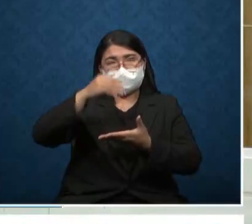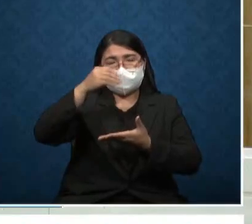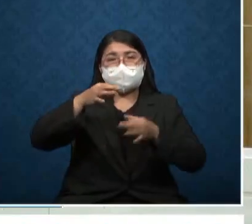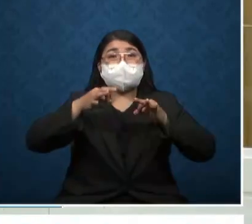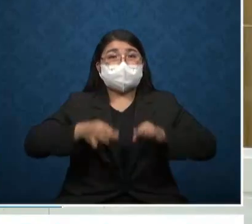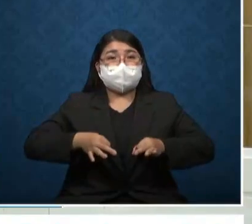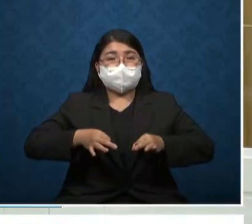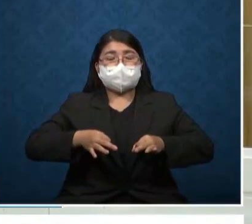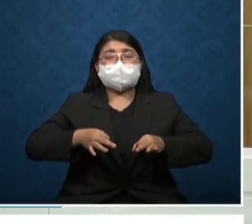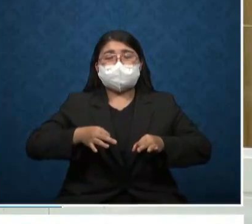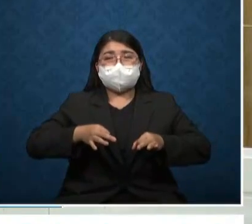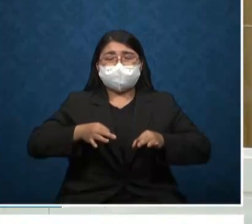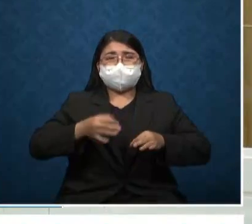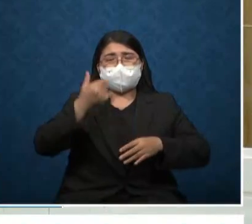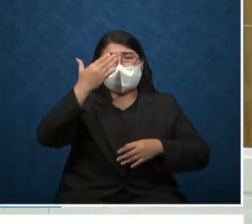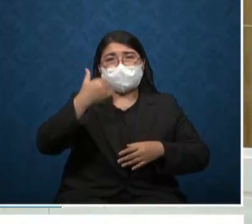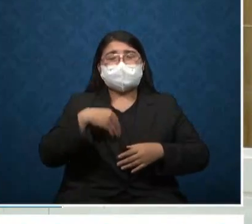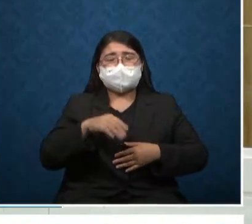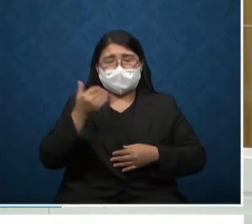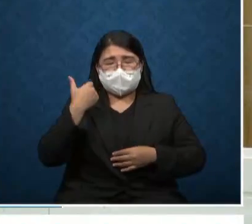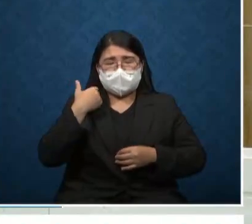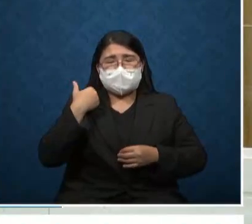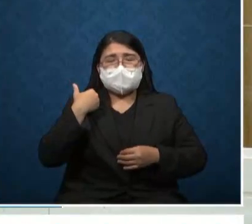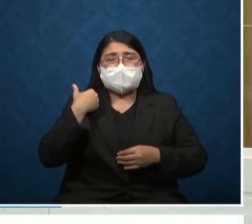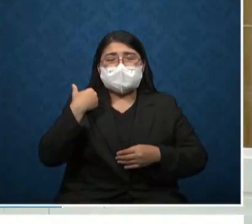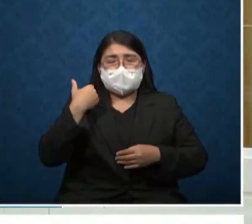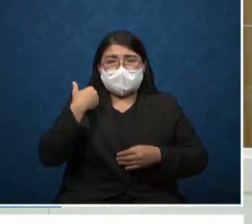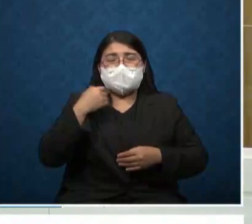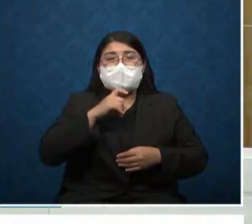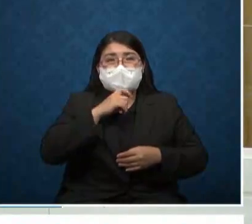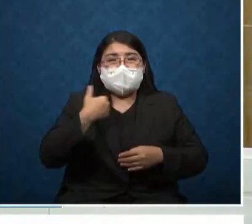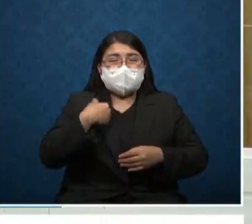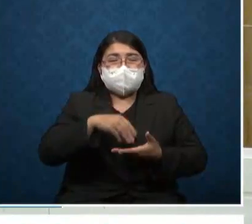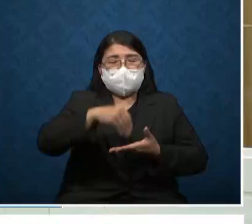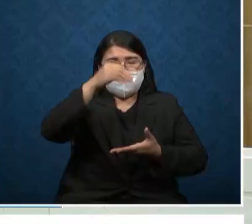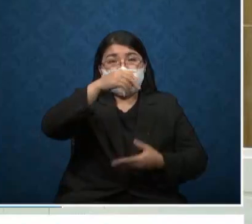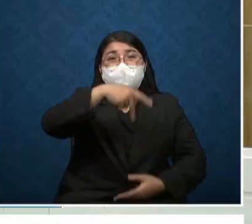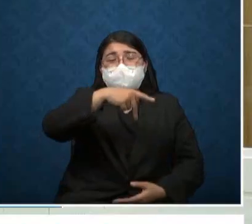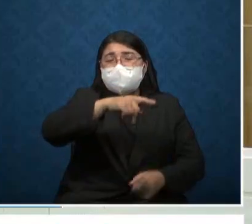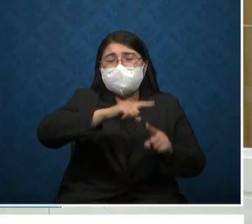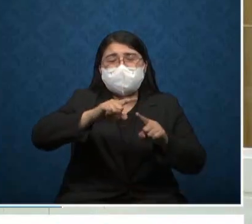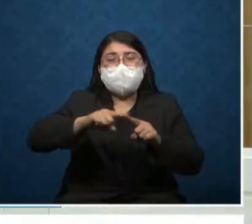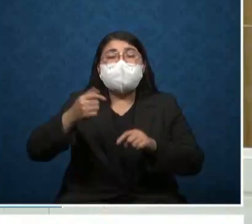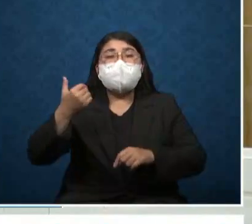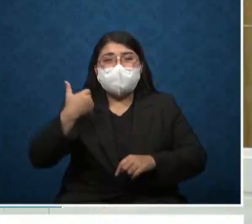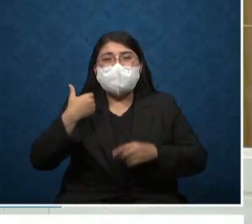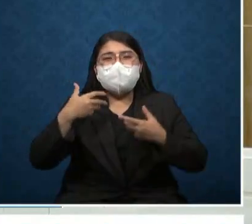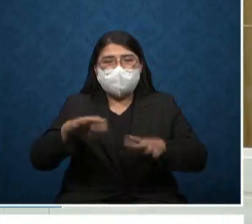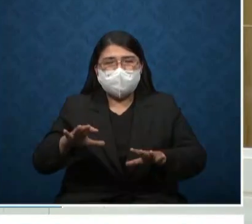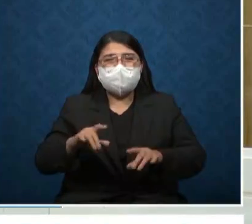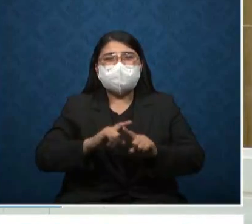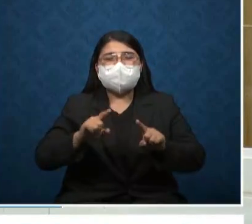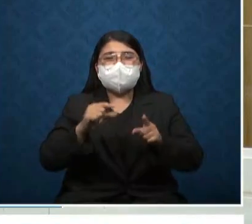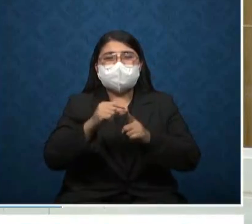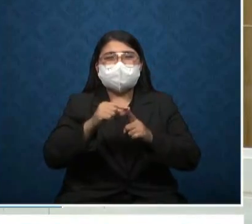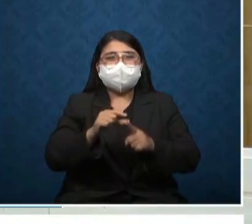า Specialเพรมมอยู่แล้วมระบบกถศาพิเศษมีโรงเรียกถศาพิเศษ มทกอย่หมแล้วแต่ FastTrac ไม่มี